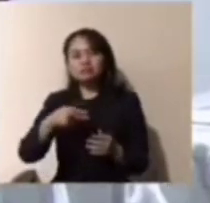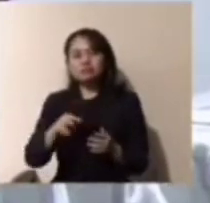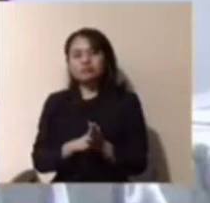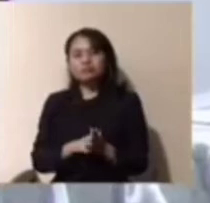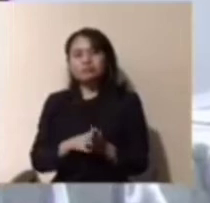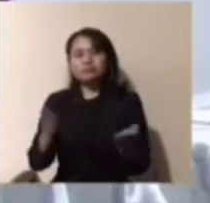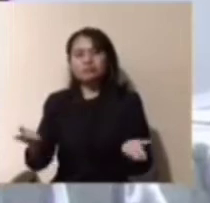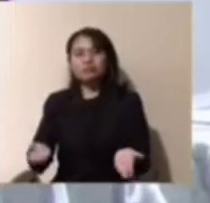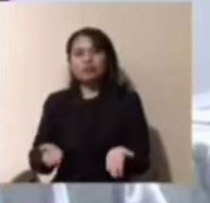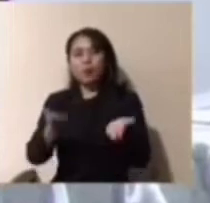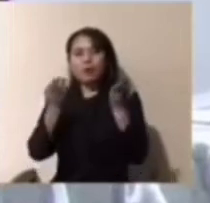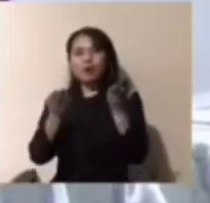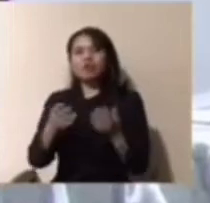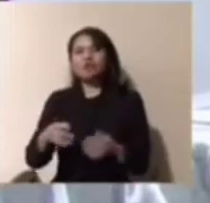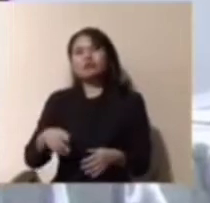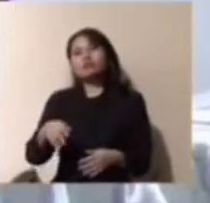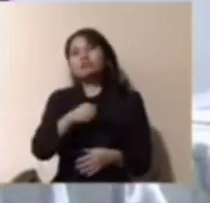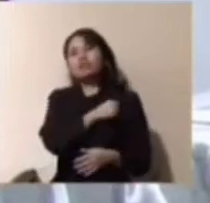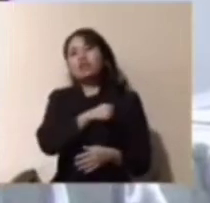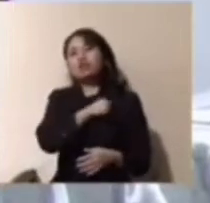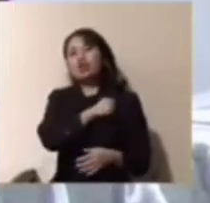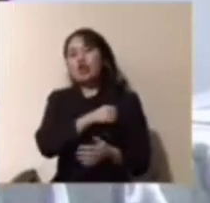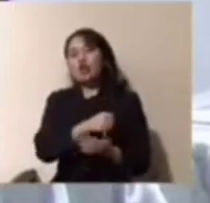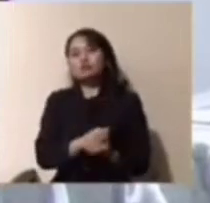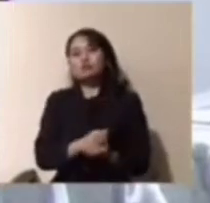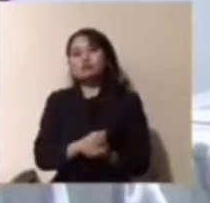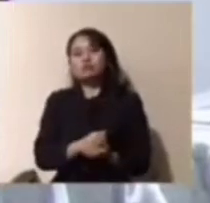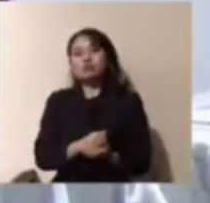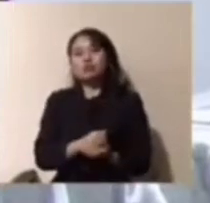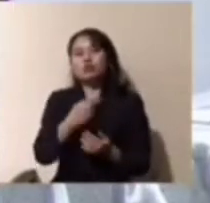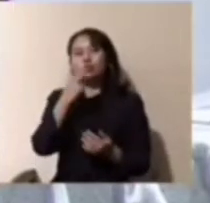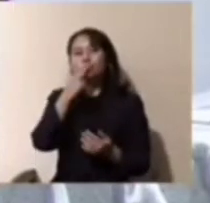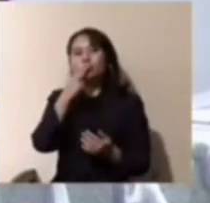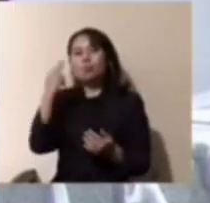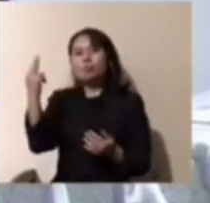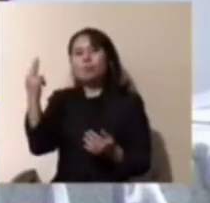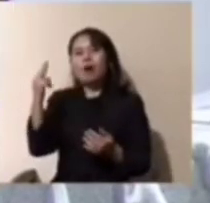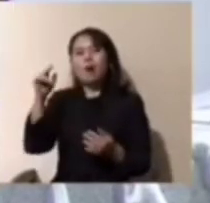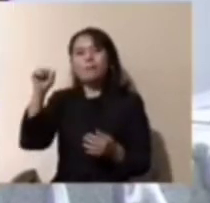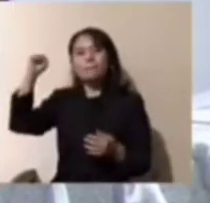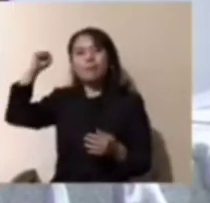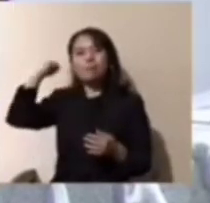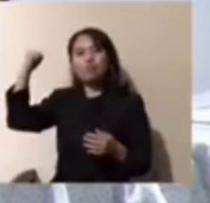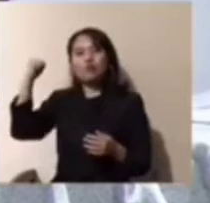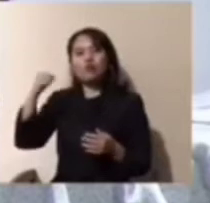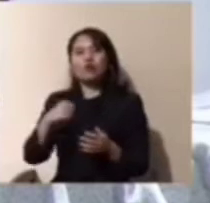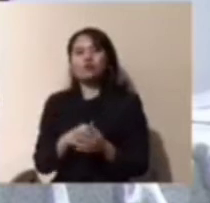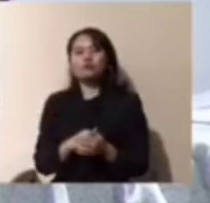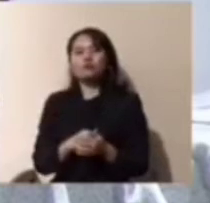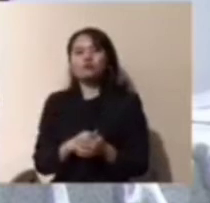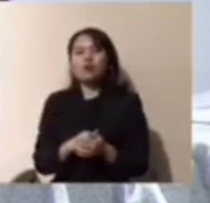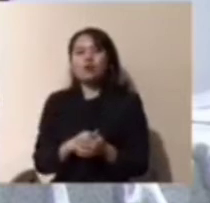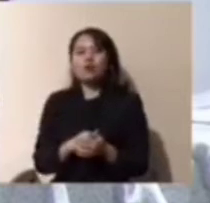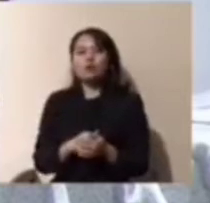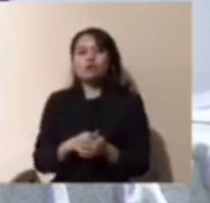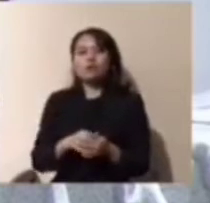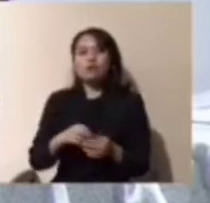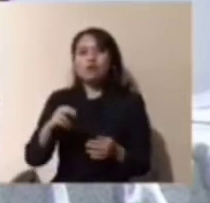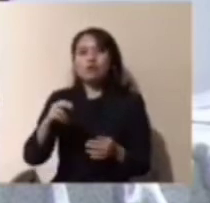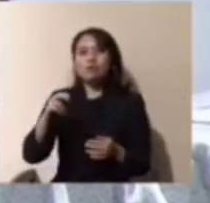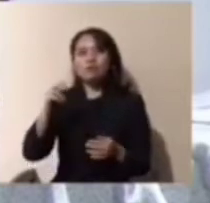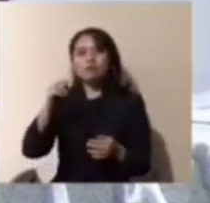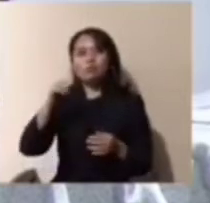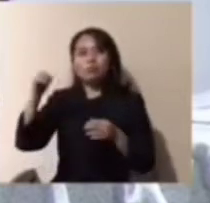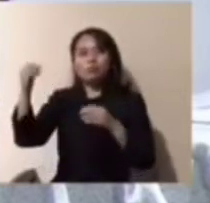yaitu kebangkitan nasional, Sumpah Pemuda, proklamasi kemerdekaan yang